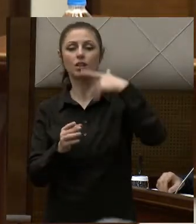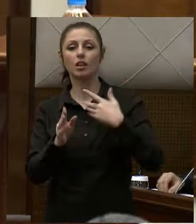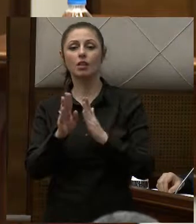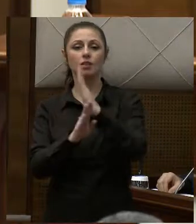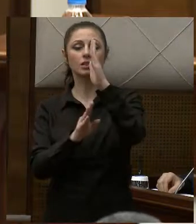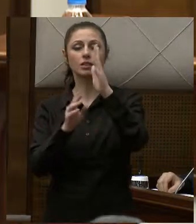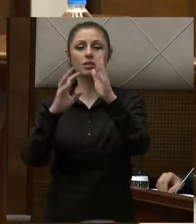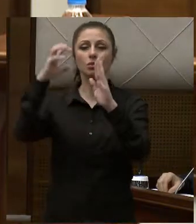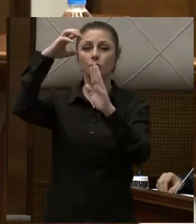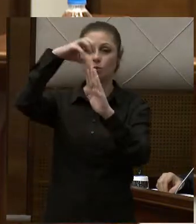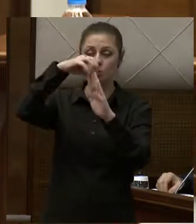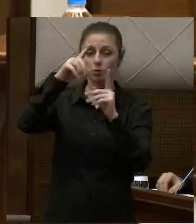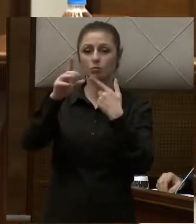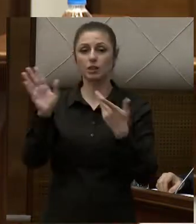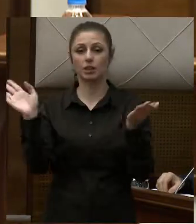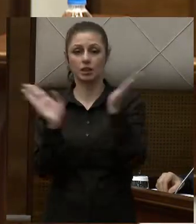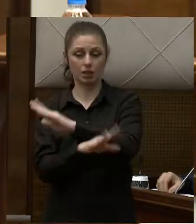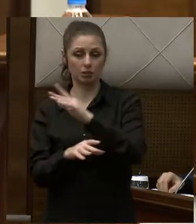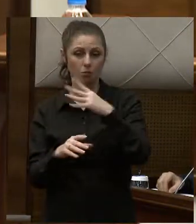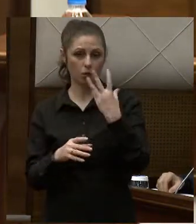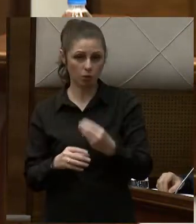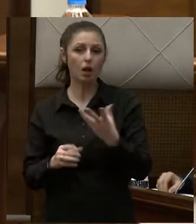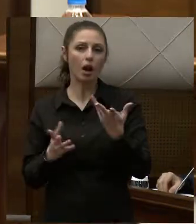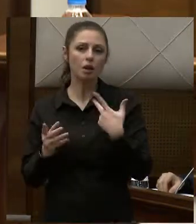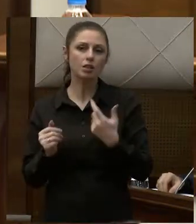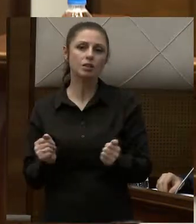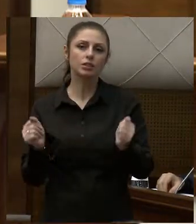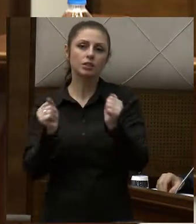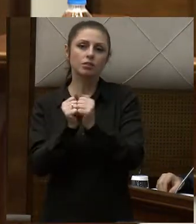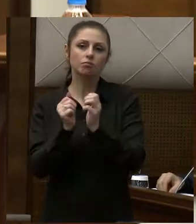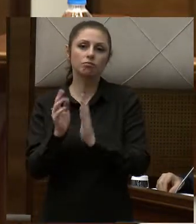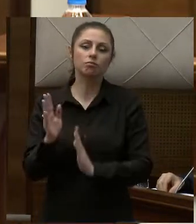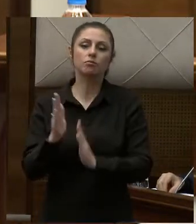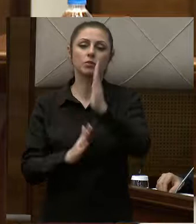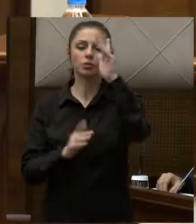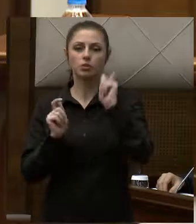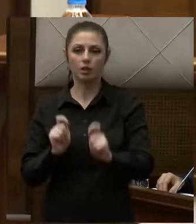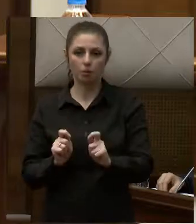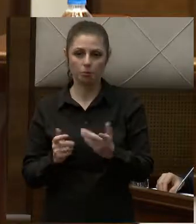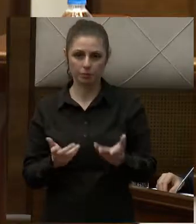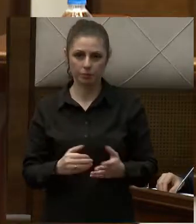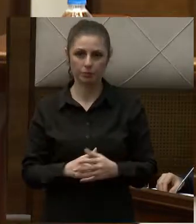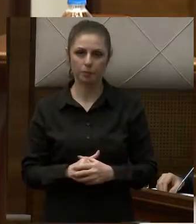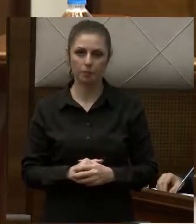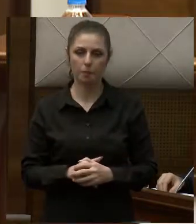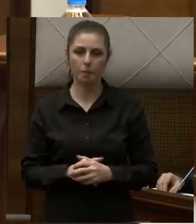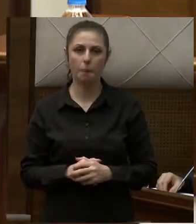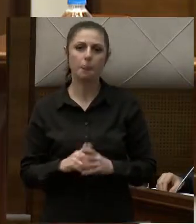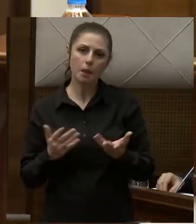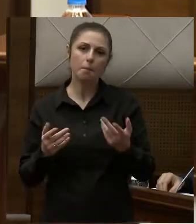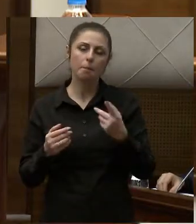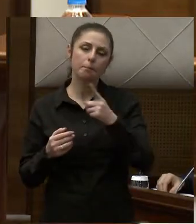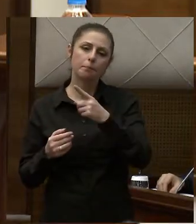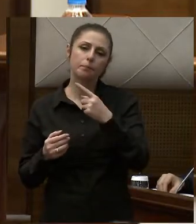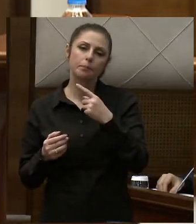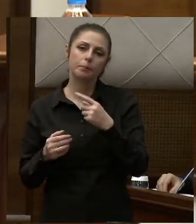yıkımı, yıkım sebebi oldu. Ama 2 kat yaptı yönetmelik. Adam dedi Allah razı olsun. Madem yıktınız ben de